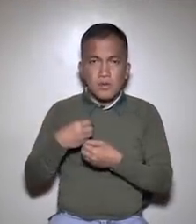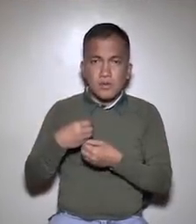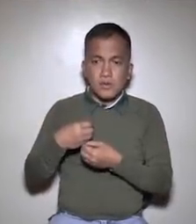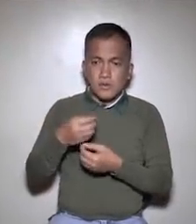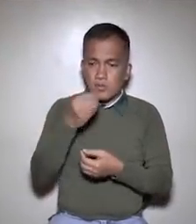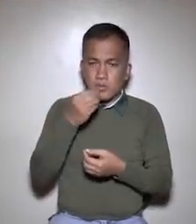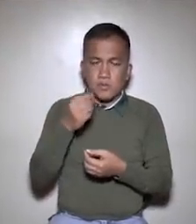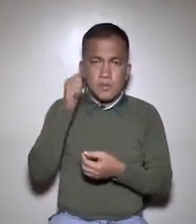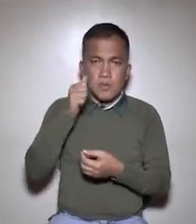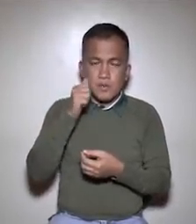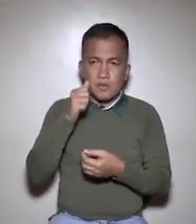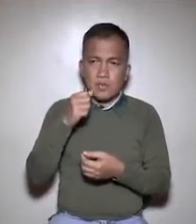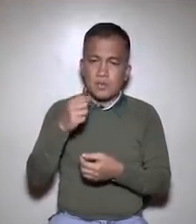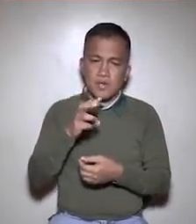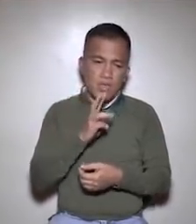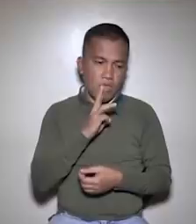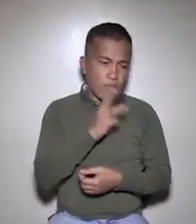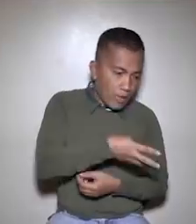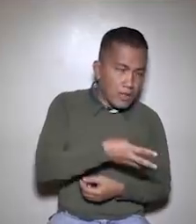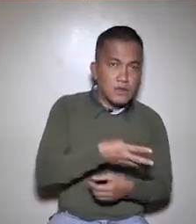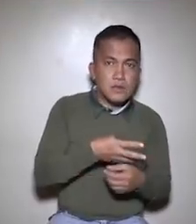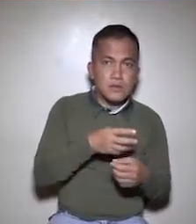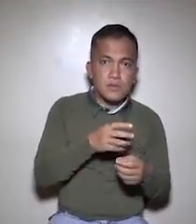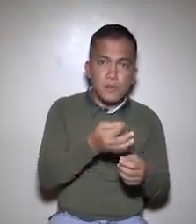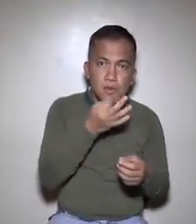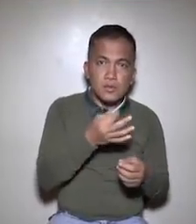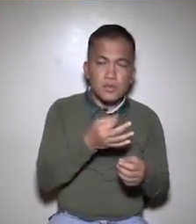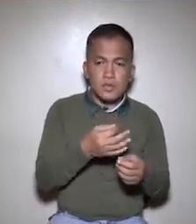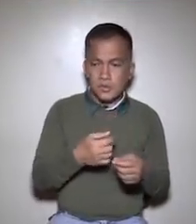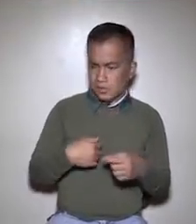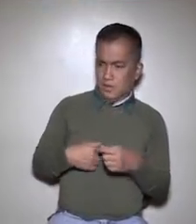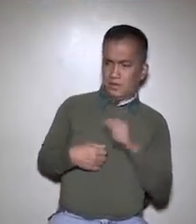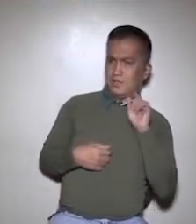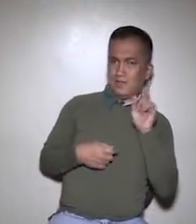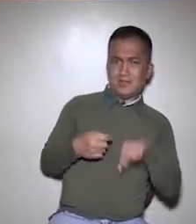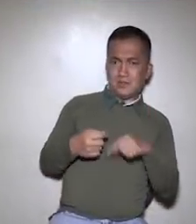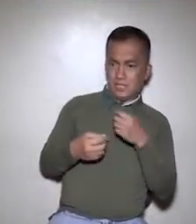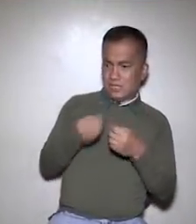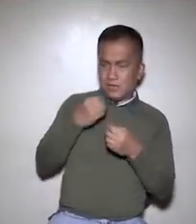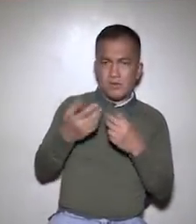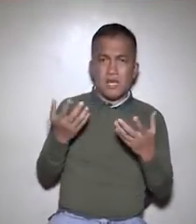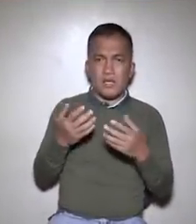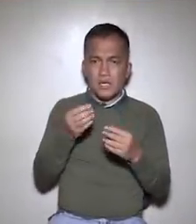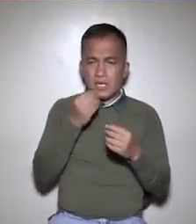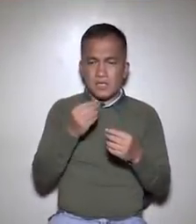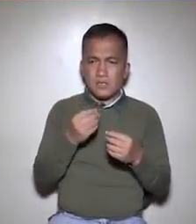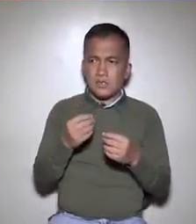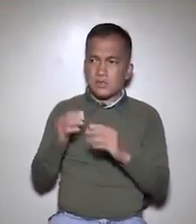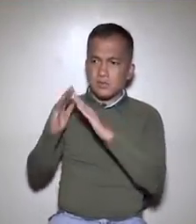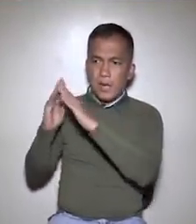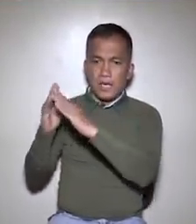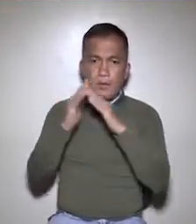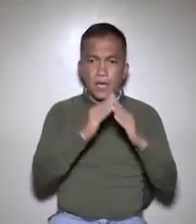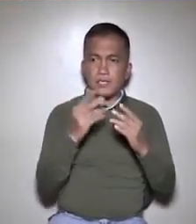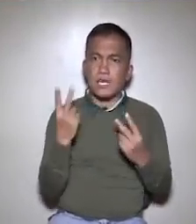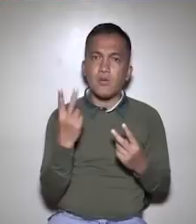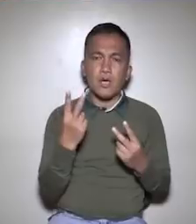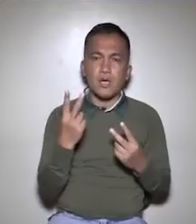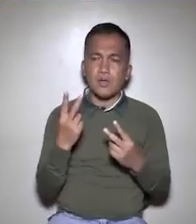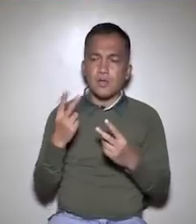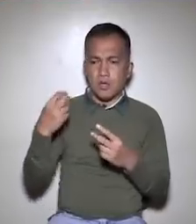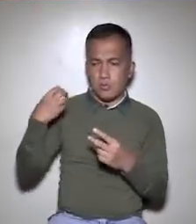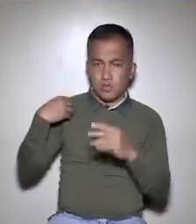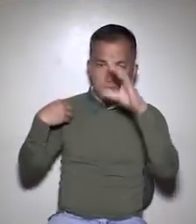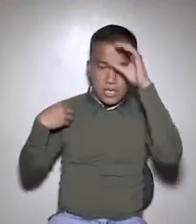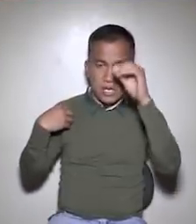ako ng pagkain ng amo kong babae, dinuduraan nila. Hindi ko yung kainin, wala rin akong kakainin. Dalawang bahay ng magulang ng